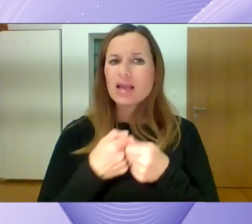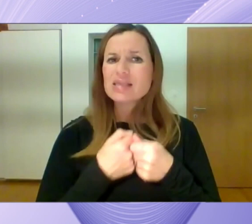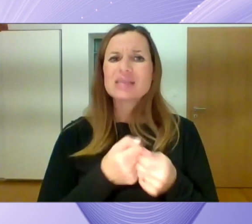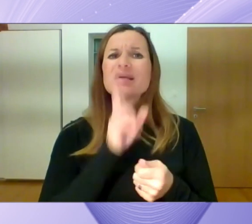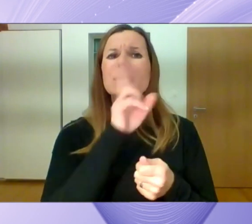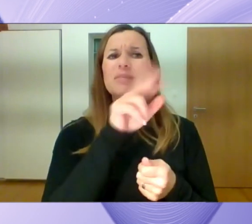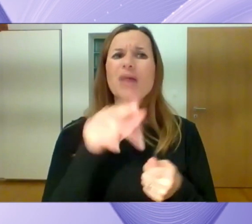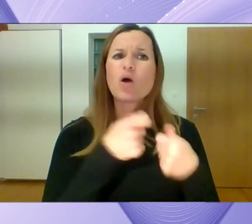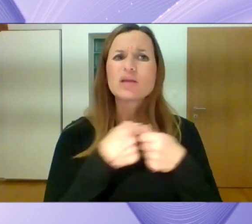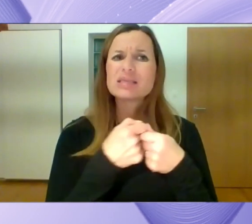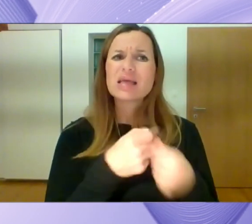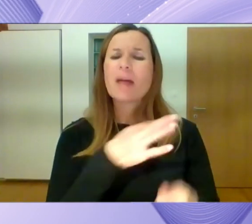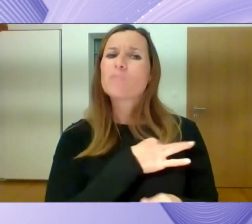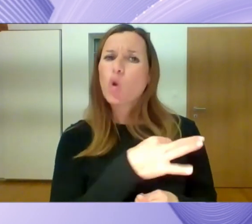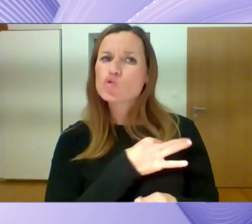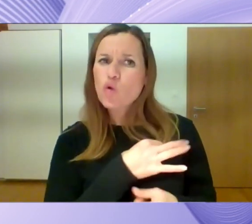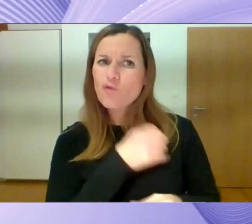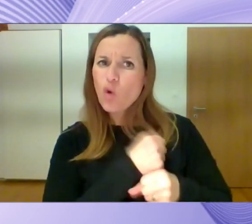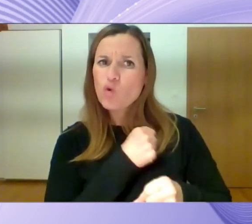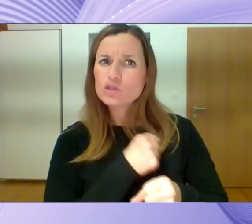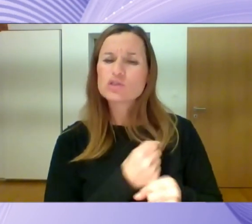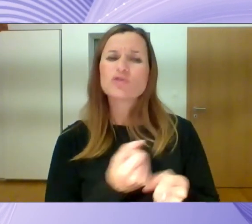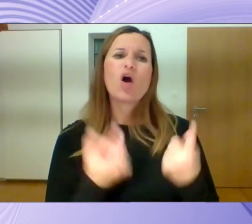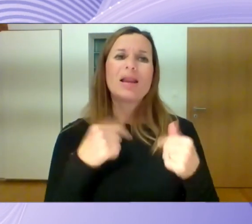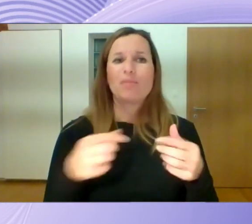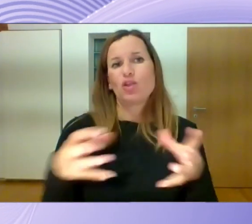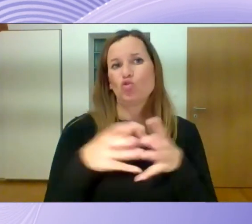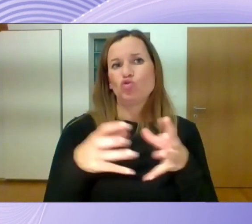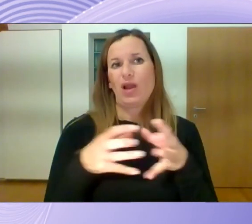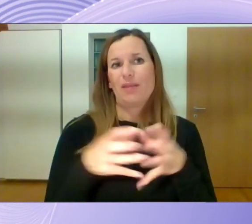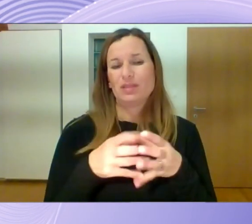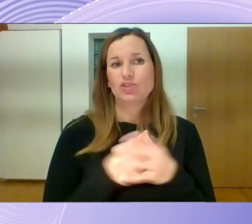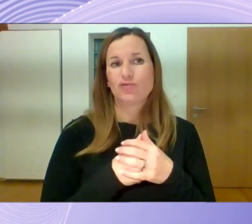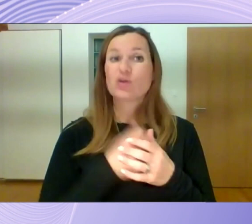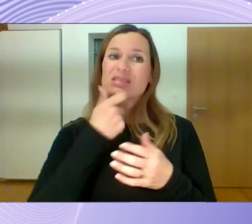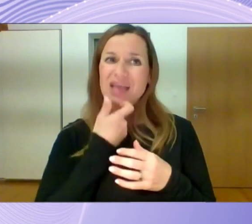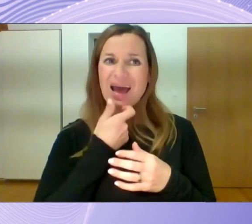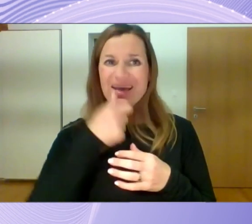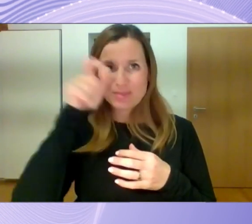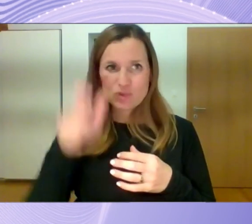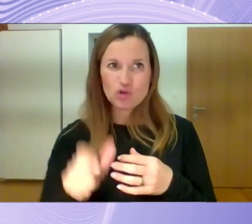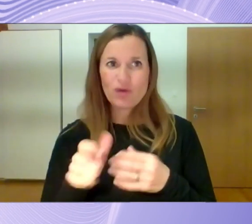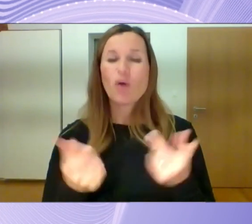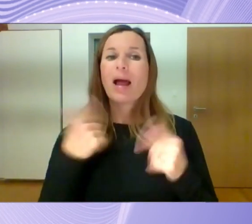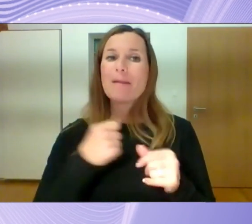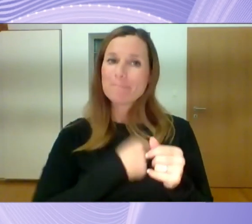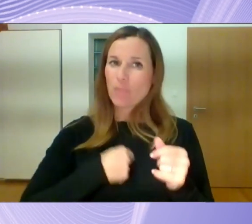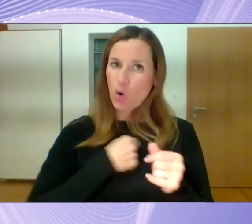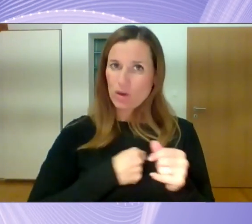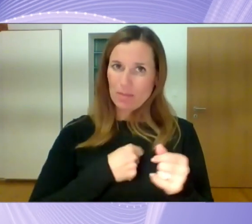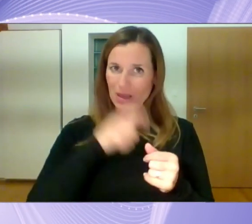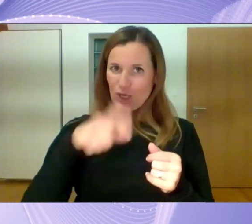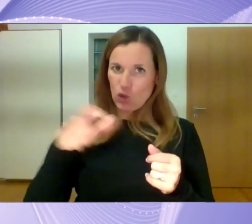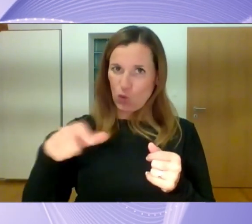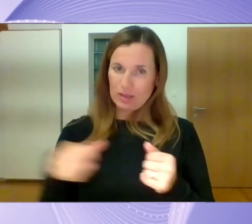ali pa drugačne vrste, ali pa družabništvo s starim človekom ali pa z bolnimi ljudmi. Tle